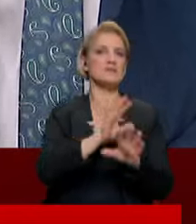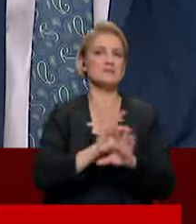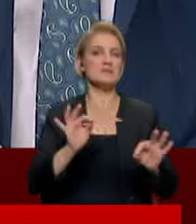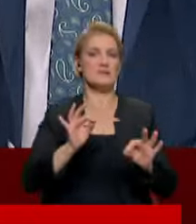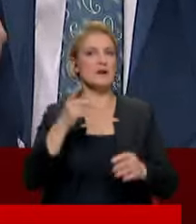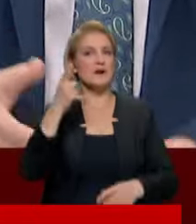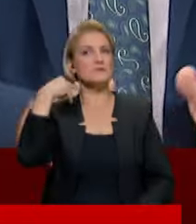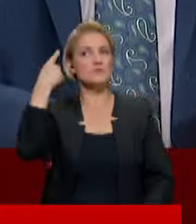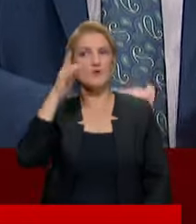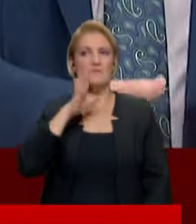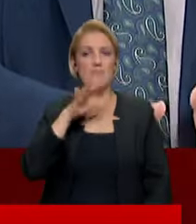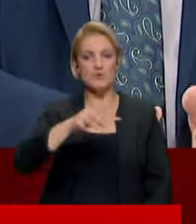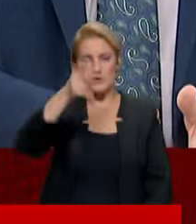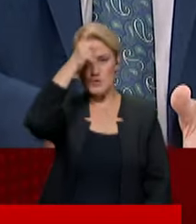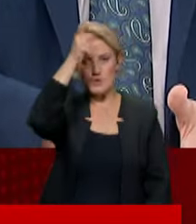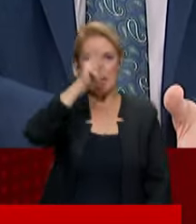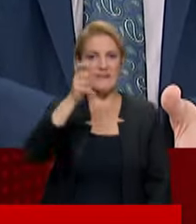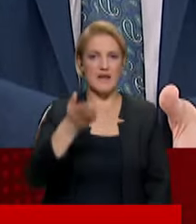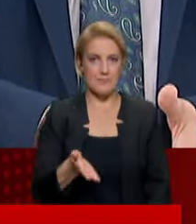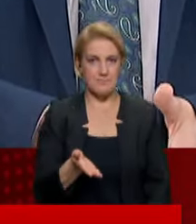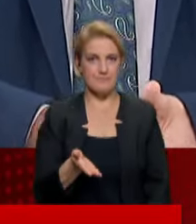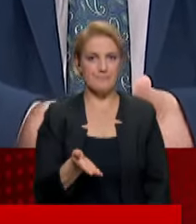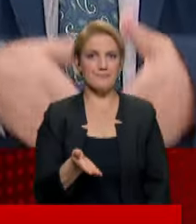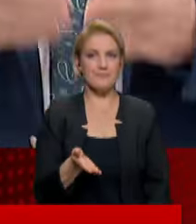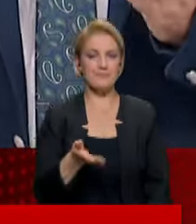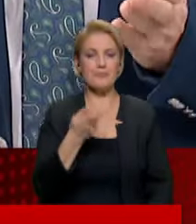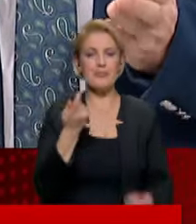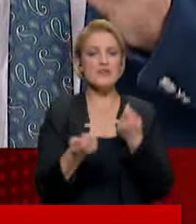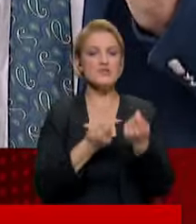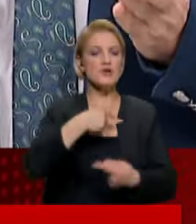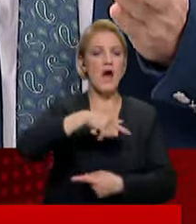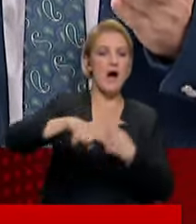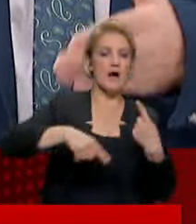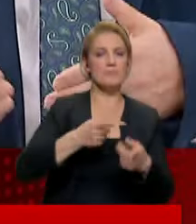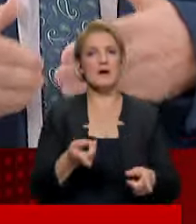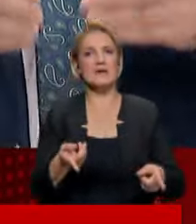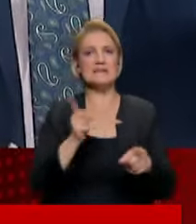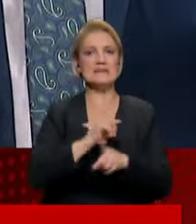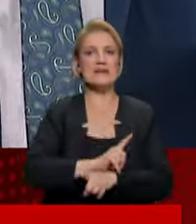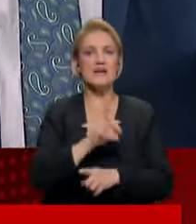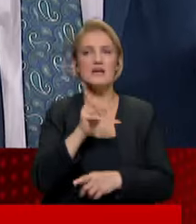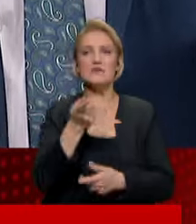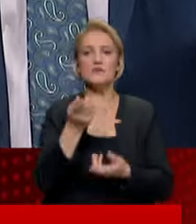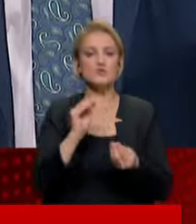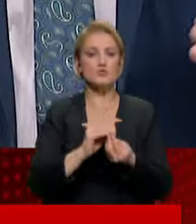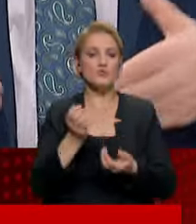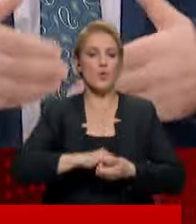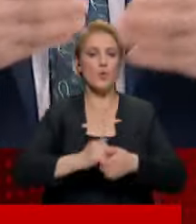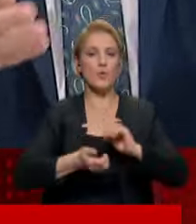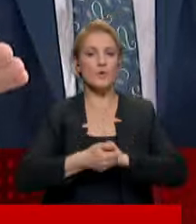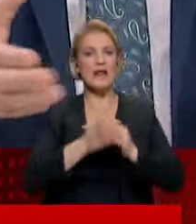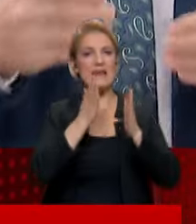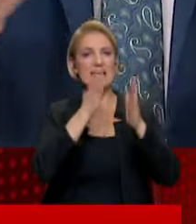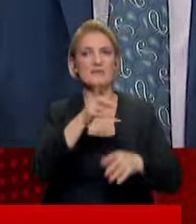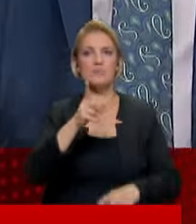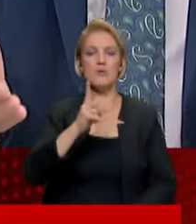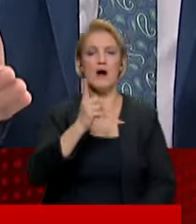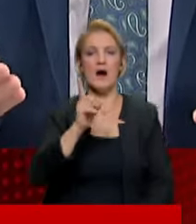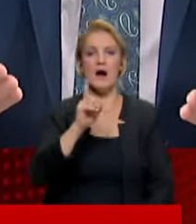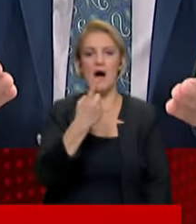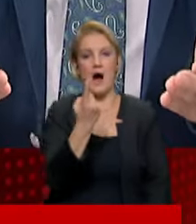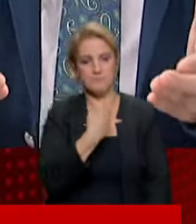algısı varken Bugün Türkiye'de iş aramak yerine belli suç örgütlerine gidip orada Tetikçi